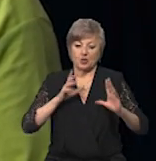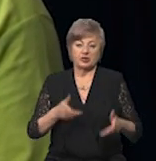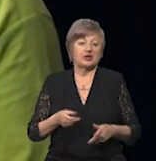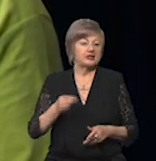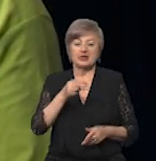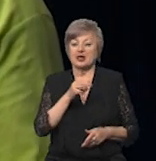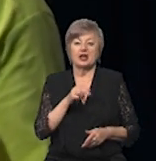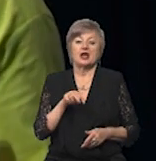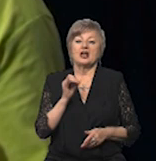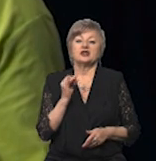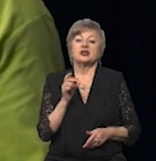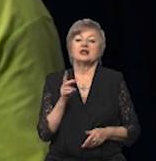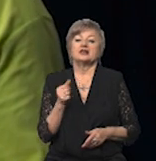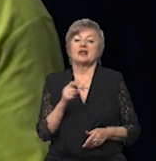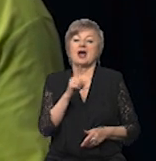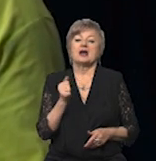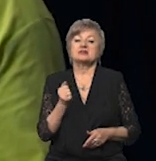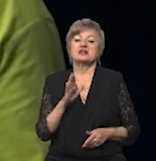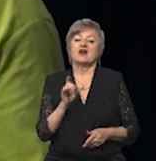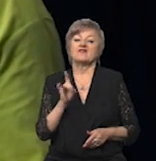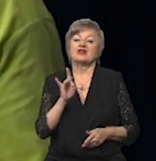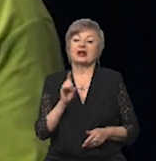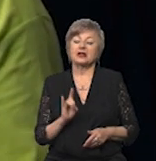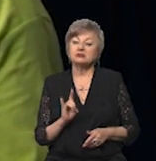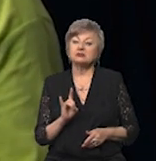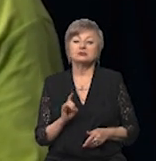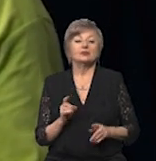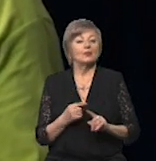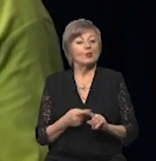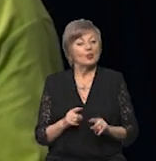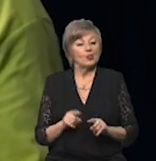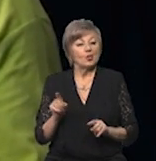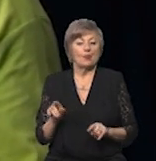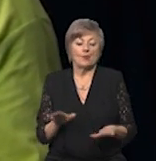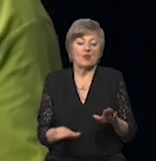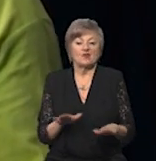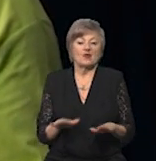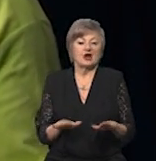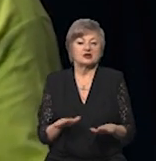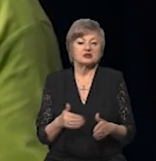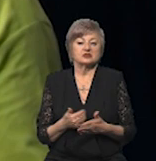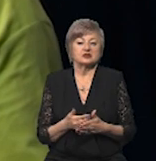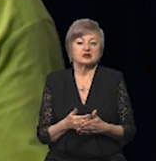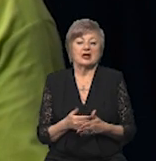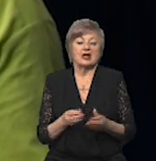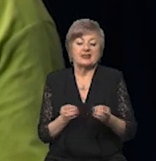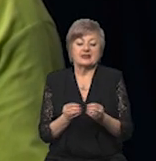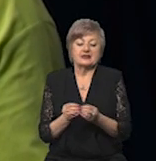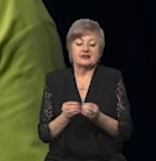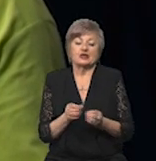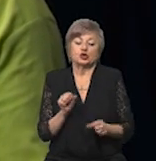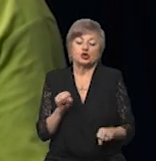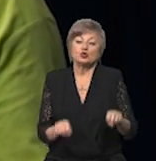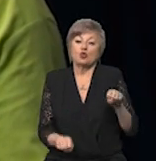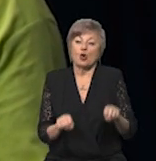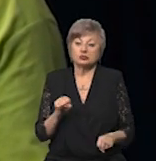плазуни, навіть динозаври, які важили там десятки тонн,